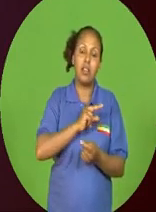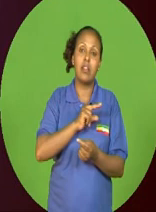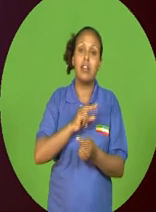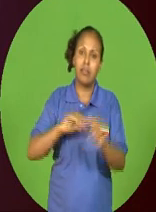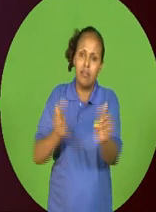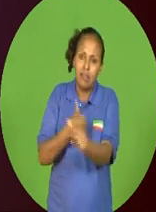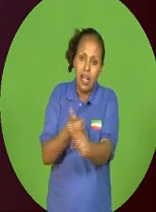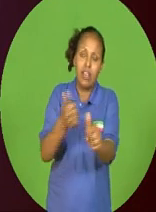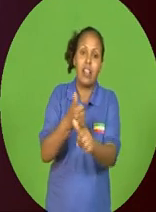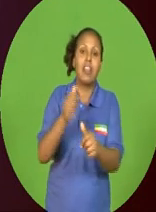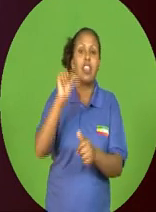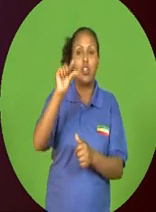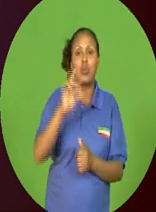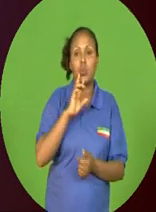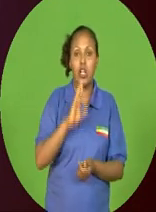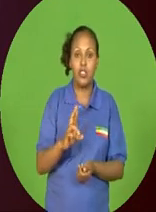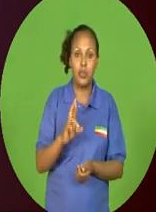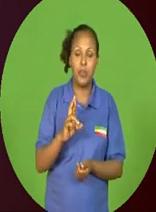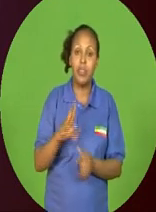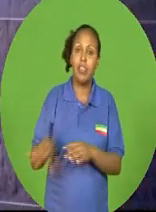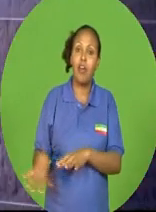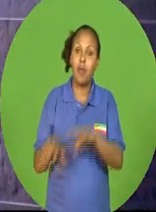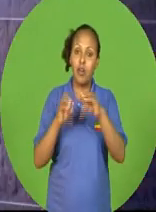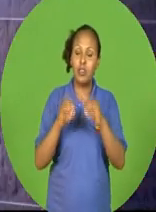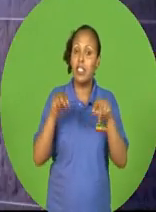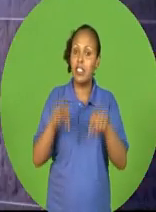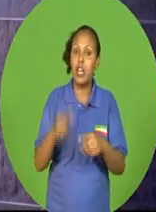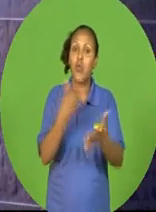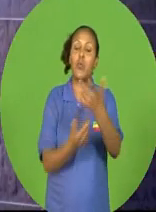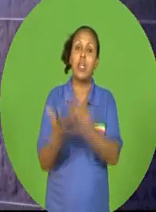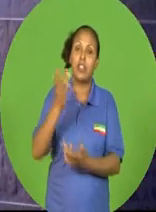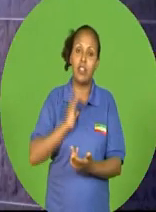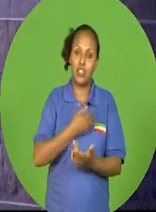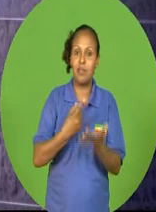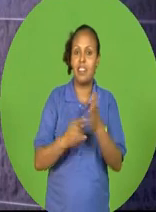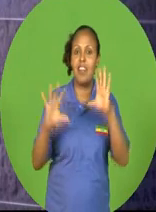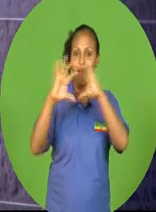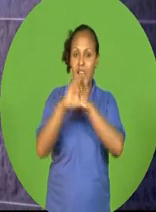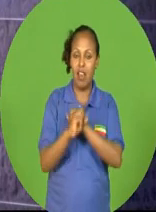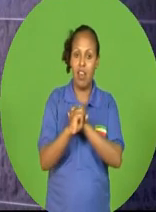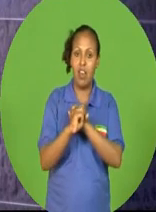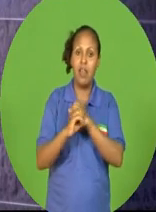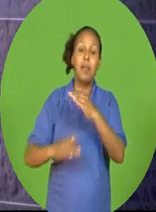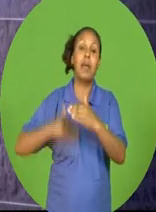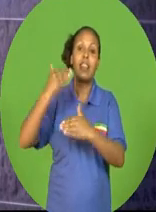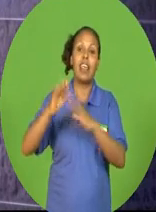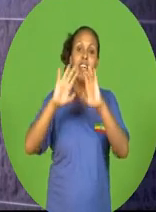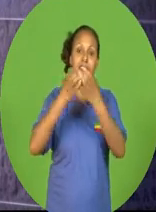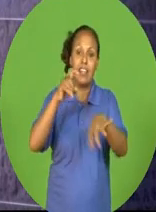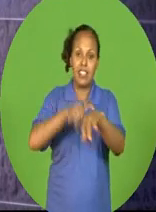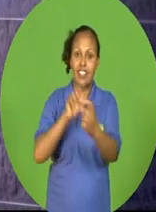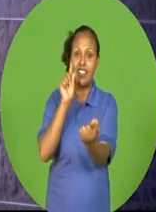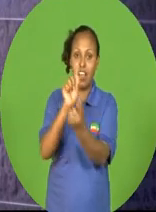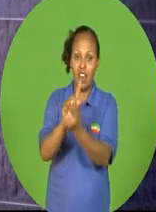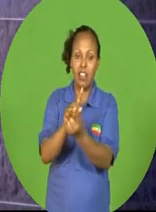ባህሪውን ጉዞ መከተል ጥቂቶች ናቸው። ተማሪዎች፣ የዛሬው ውይይታችን በዚህ ያበቃል።